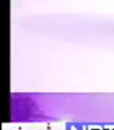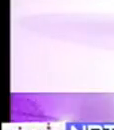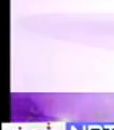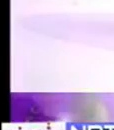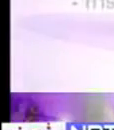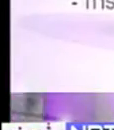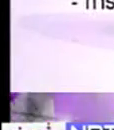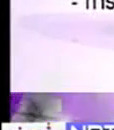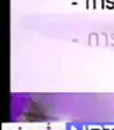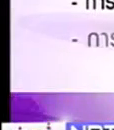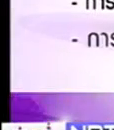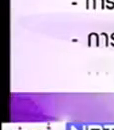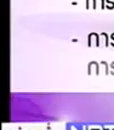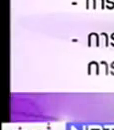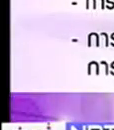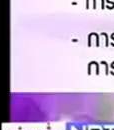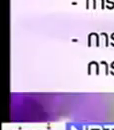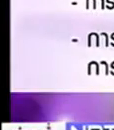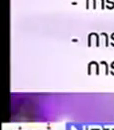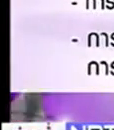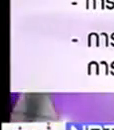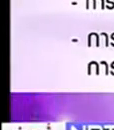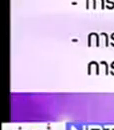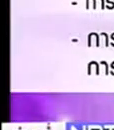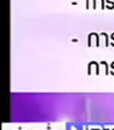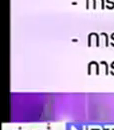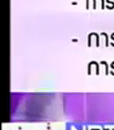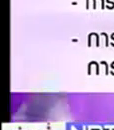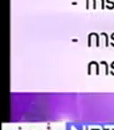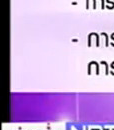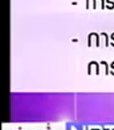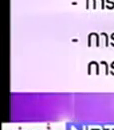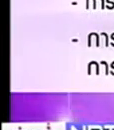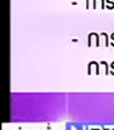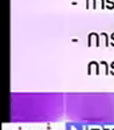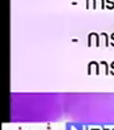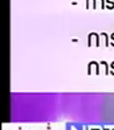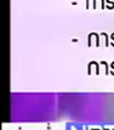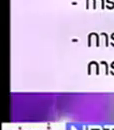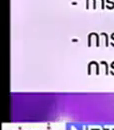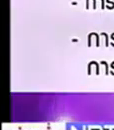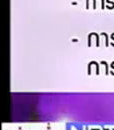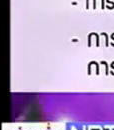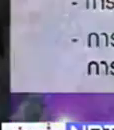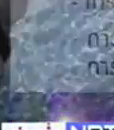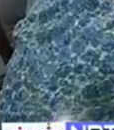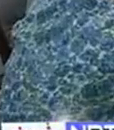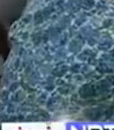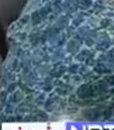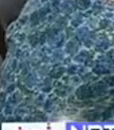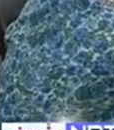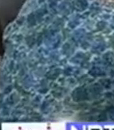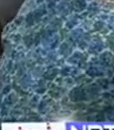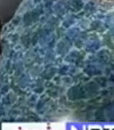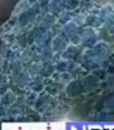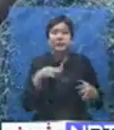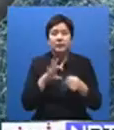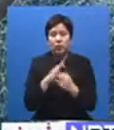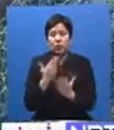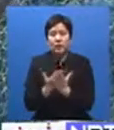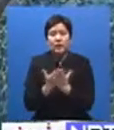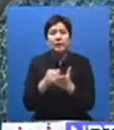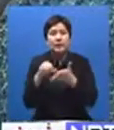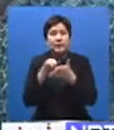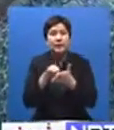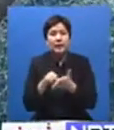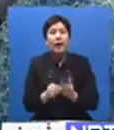รรมจากภาระหนี้สินซึ่งต้องการให้ภาครัฐช่วยเหลือในการไกล่เกลี่ยประนอมหนี้ซึ่งเจ้าหน้าที่ได้เชื่อมโยงไปที่กระทรวงการคลังให้รับการ